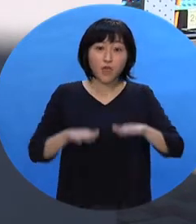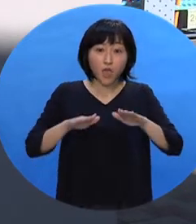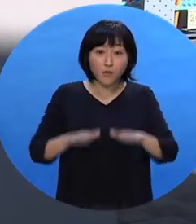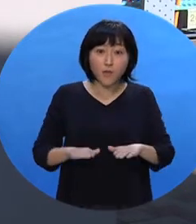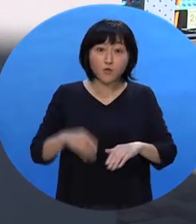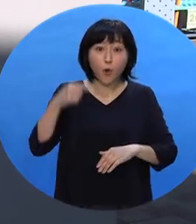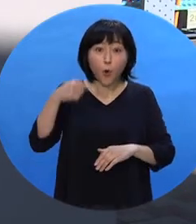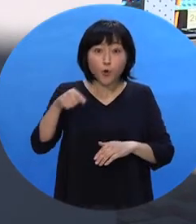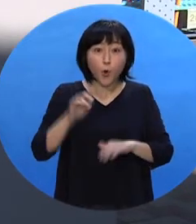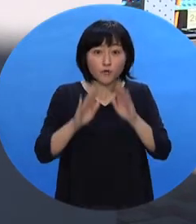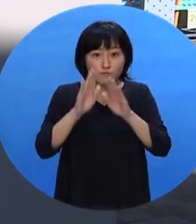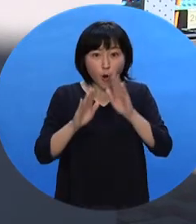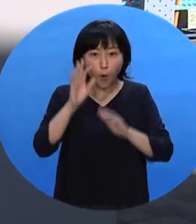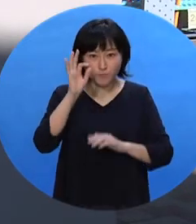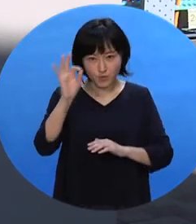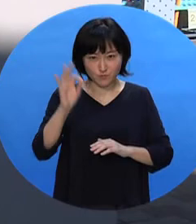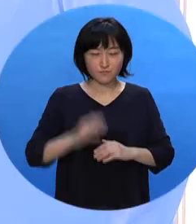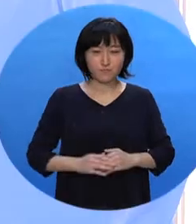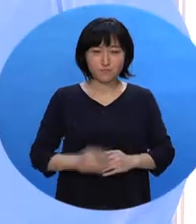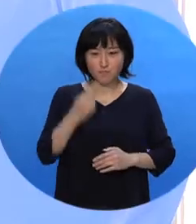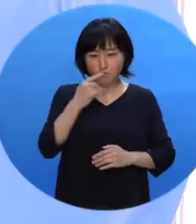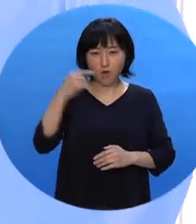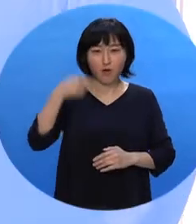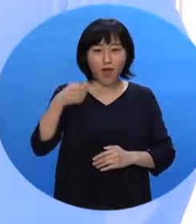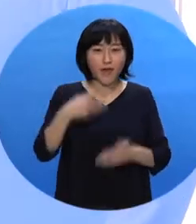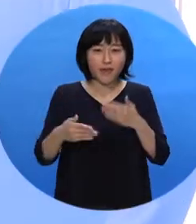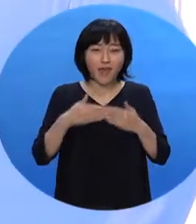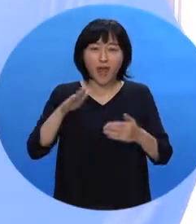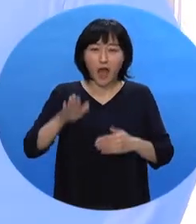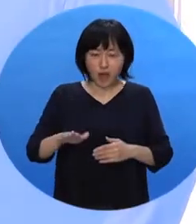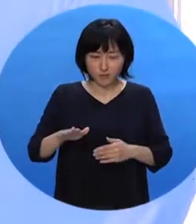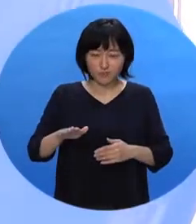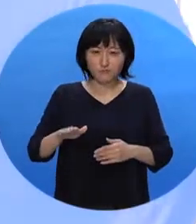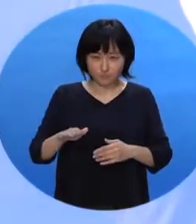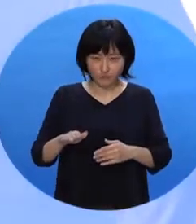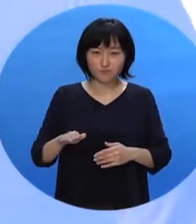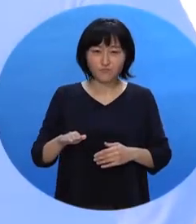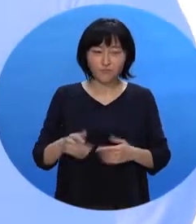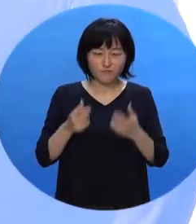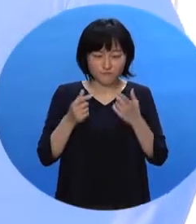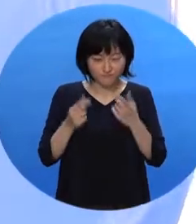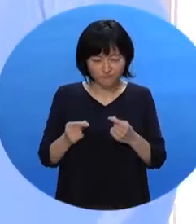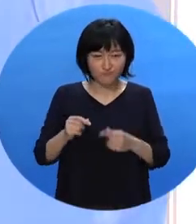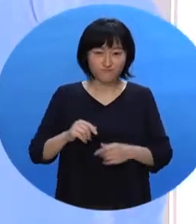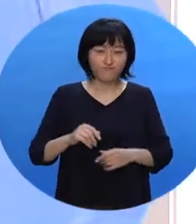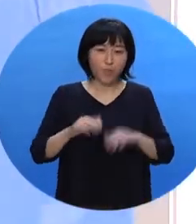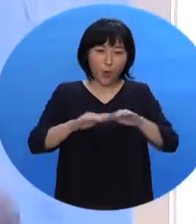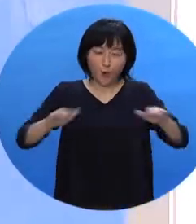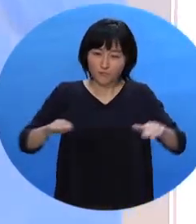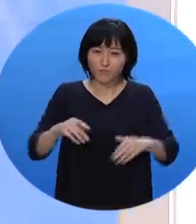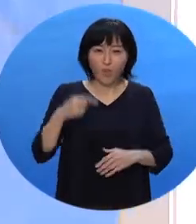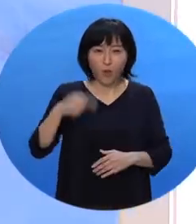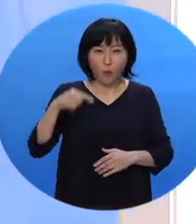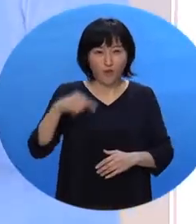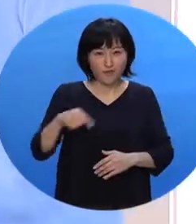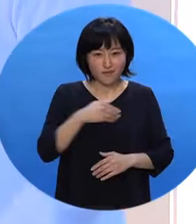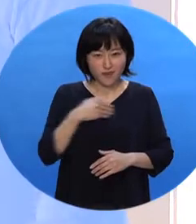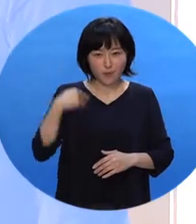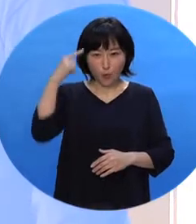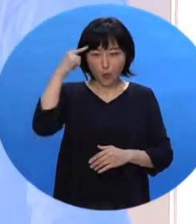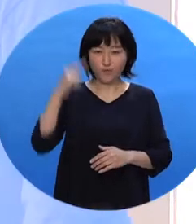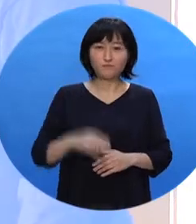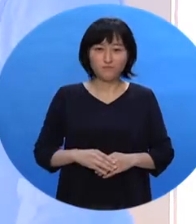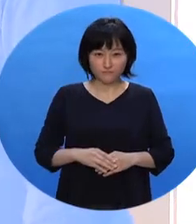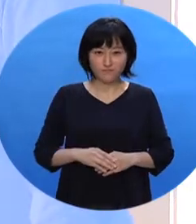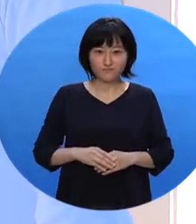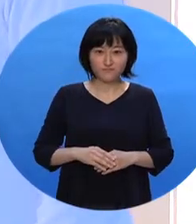育を見に行くわけですね。 なるほどね。まあ、伊達に塾講師やってなかったから、 なるほど、 多分プログラミングとか情報モラル教えられると思うんで、今日はこ